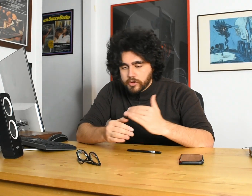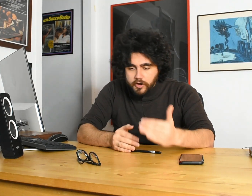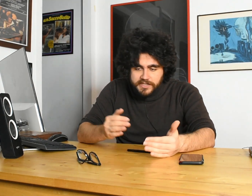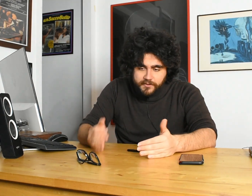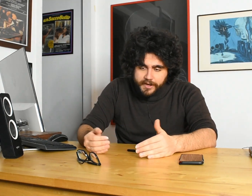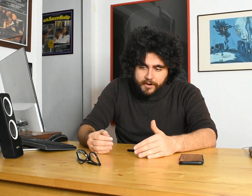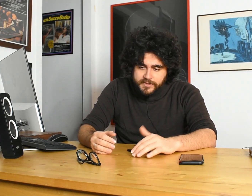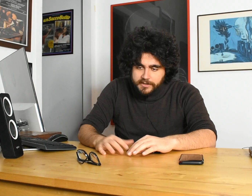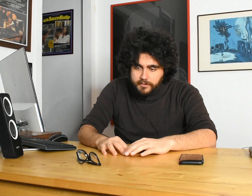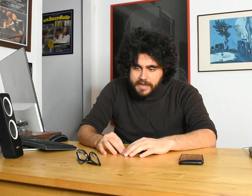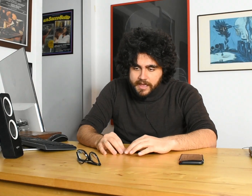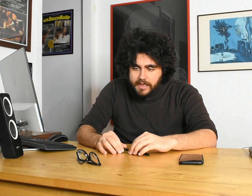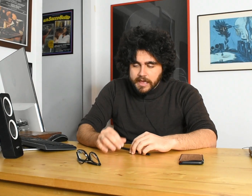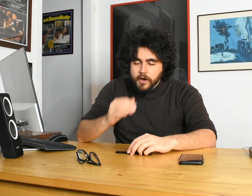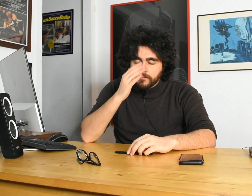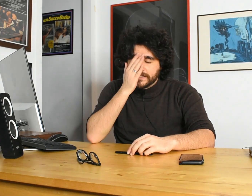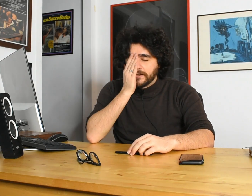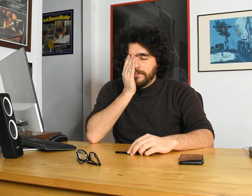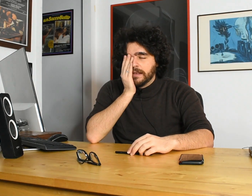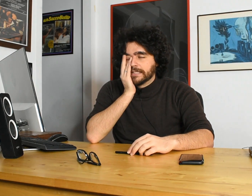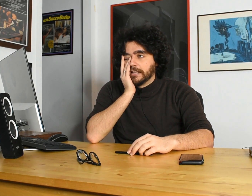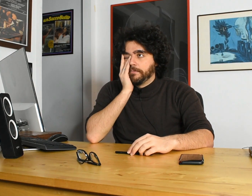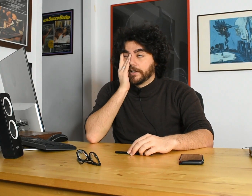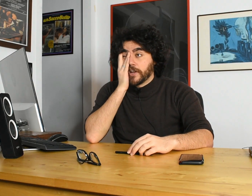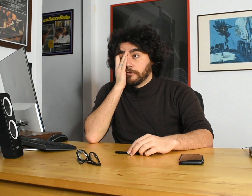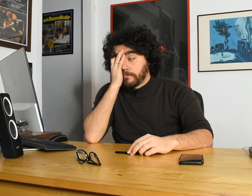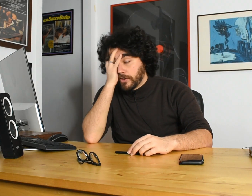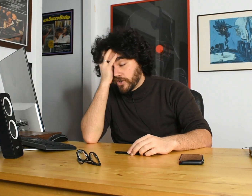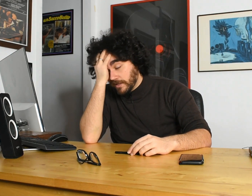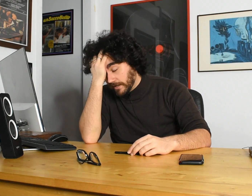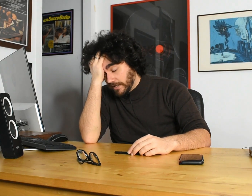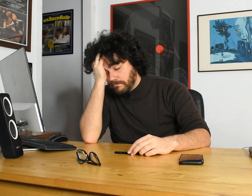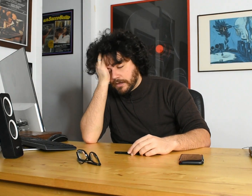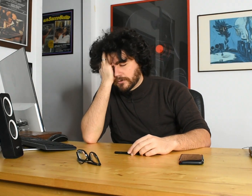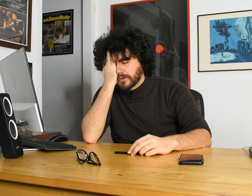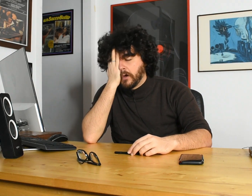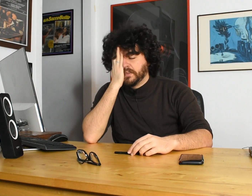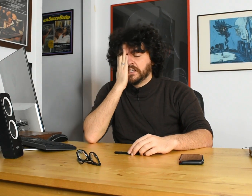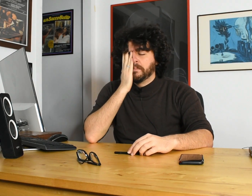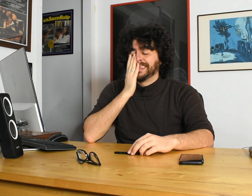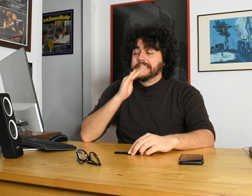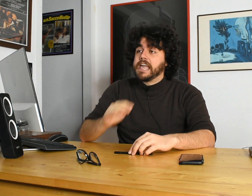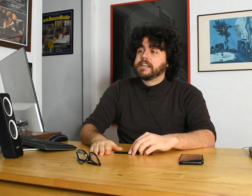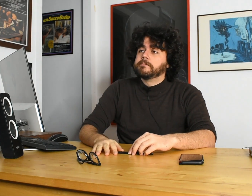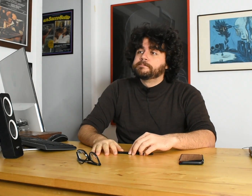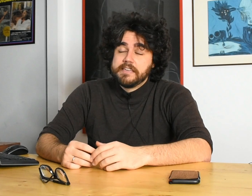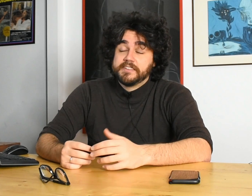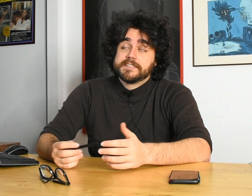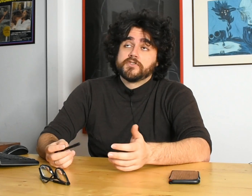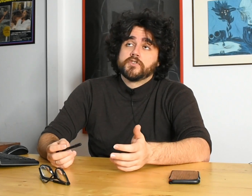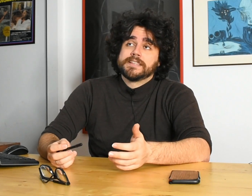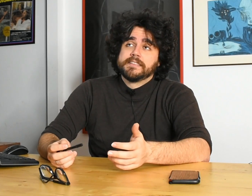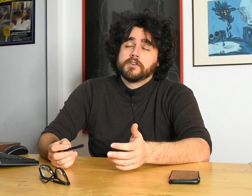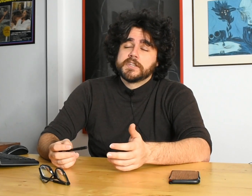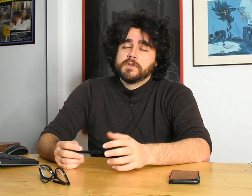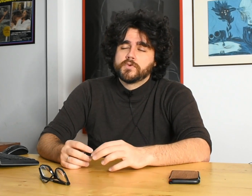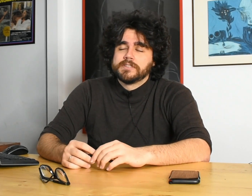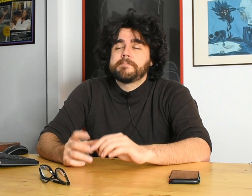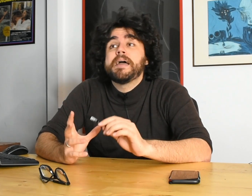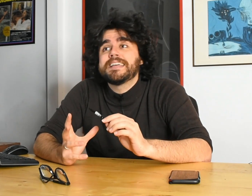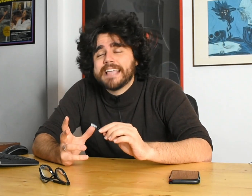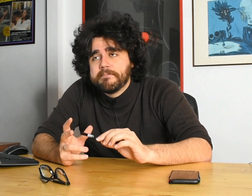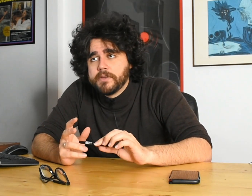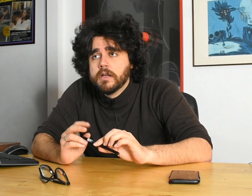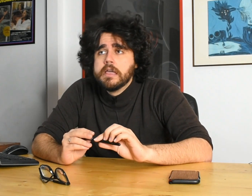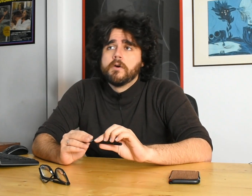governo, tutto così fino a che non si ridurrà a un miserabile 7% per poi scindersi in microscopici batteri. E infatti adesso ci sono tante cose di cui